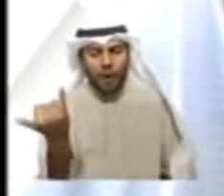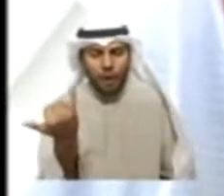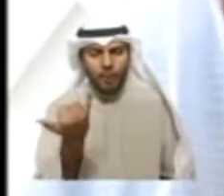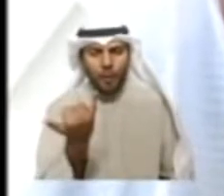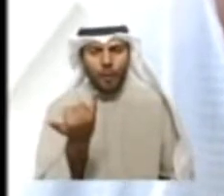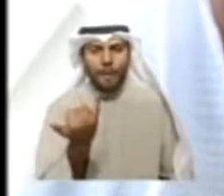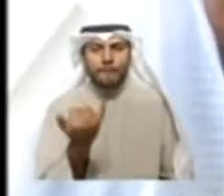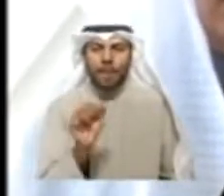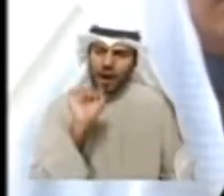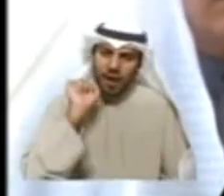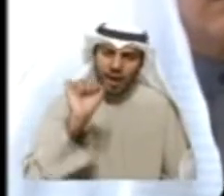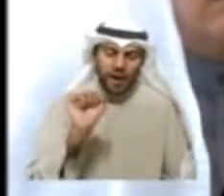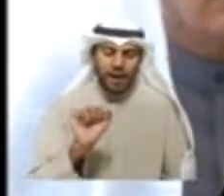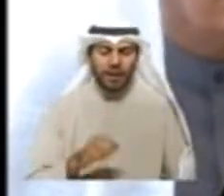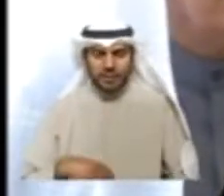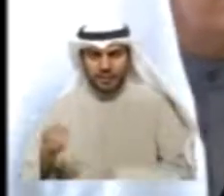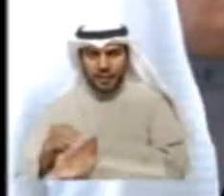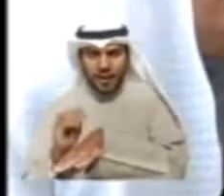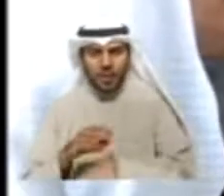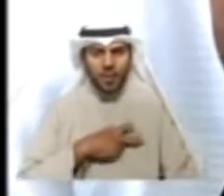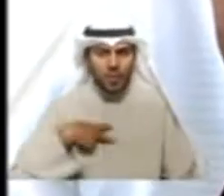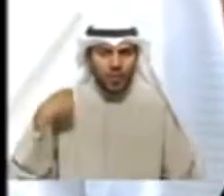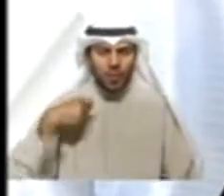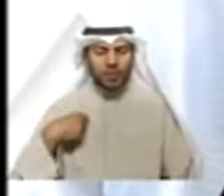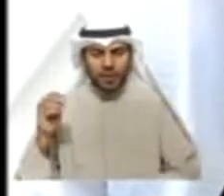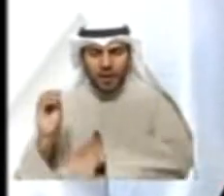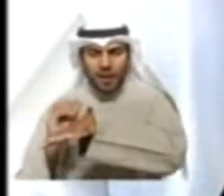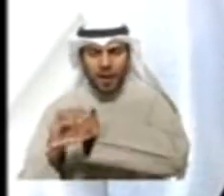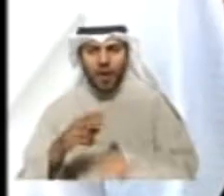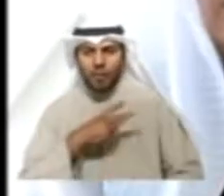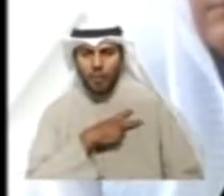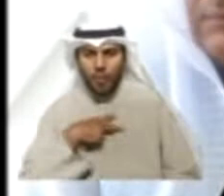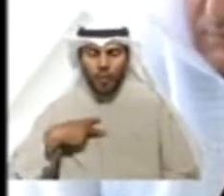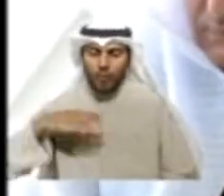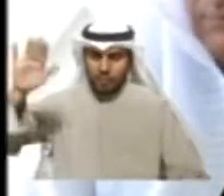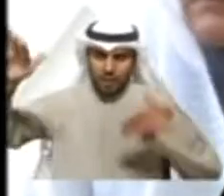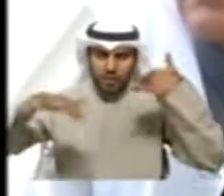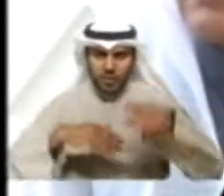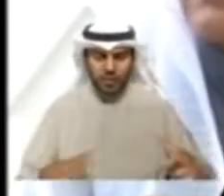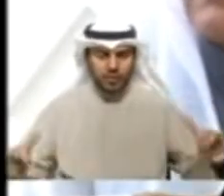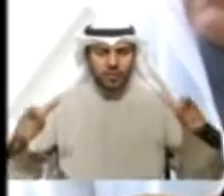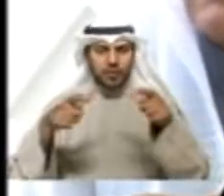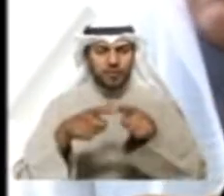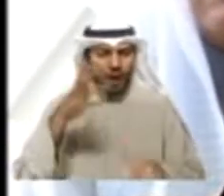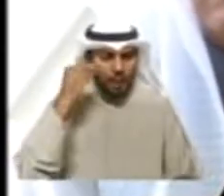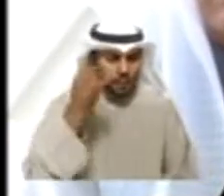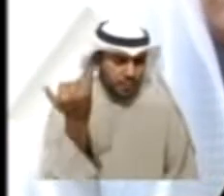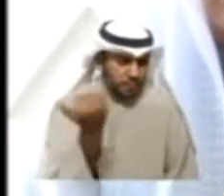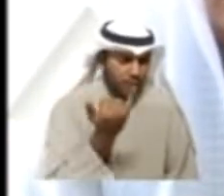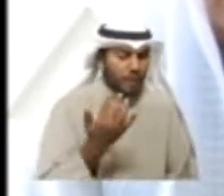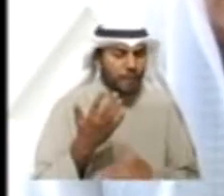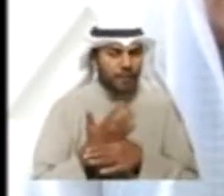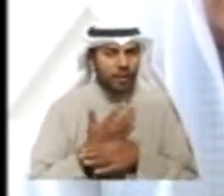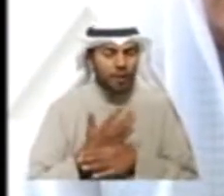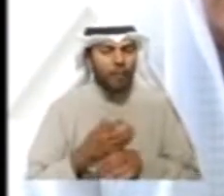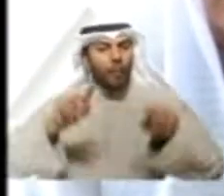على توجيهات سمو رئيس مجلس الوزراء، نعم الحكومة ستحضر لمناقشة هذا الأمر المهم، وهو المرتبط